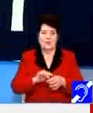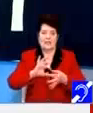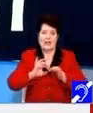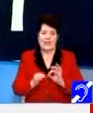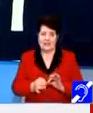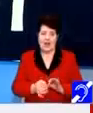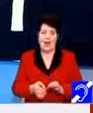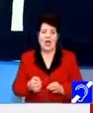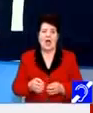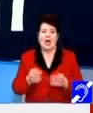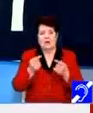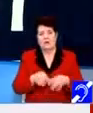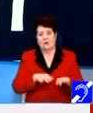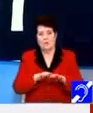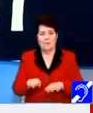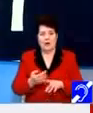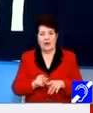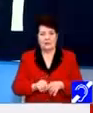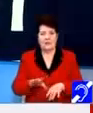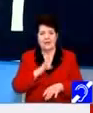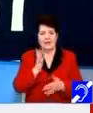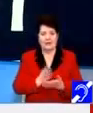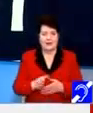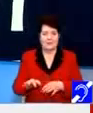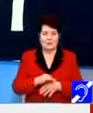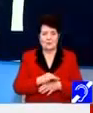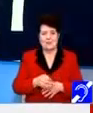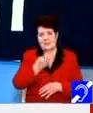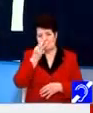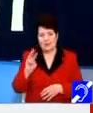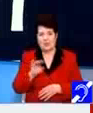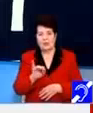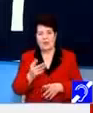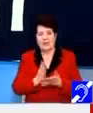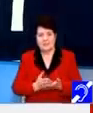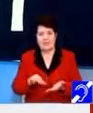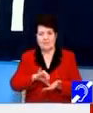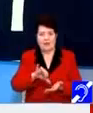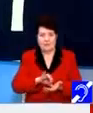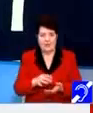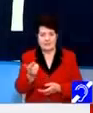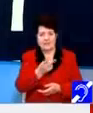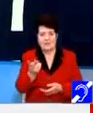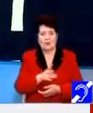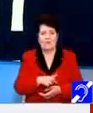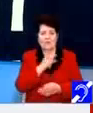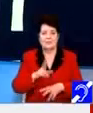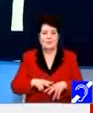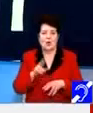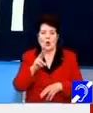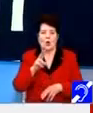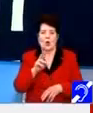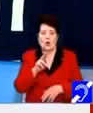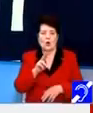detalii. Comparația cu Kate Middleton, ducesa de Cambridge, soția prințului William, este frecventă. Cele 2 vor deveni cumnate în